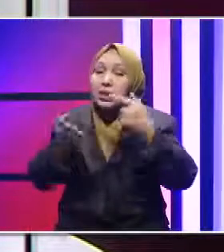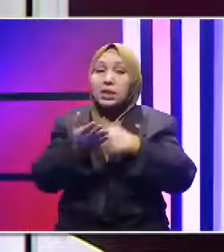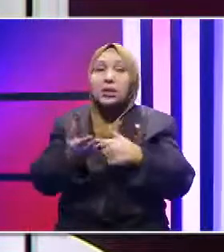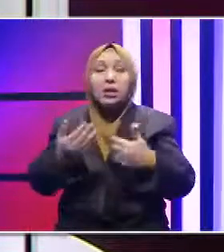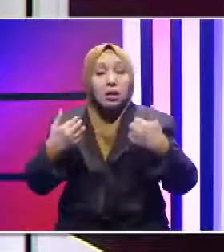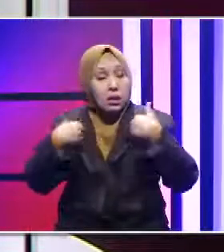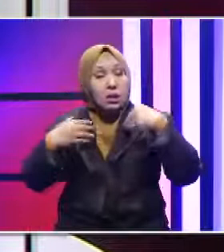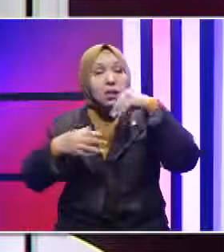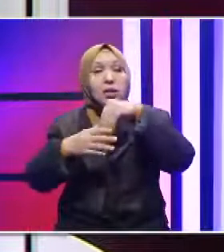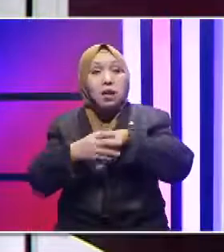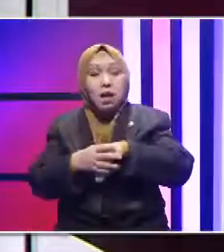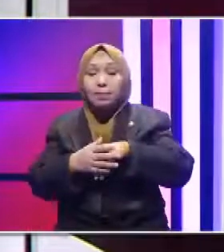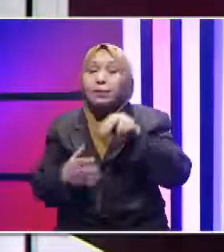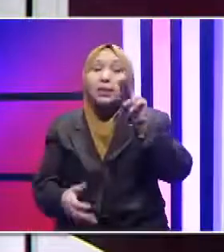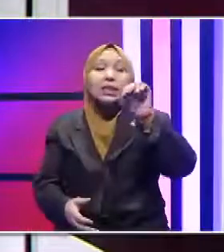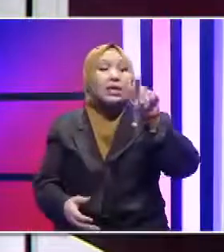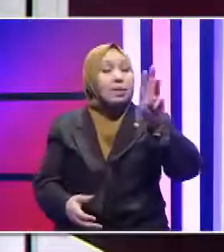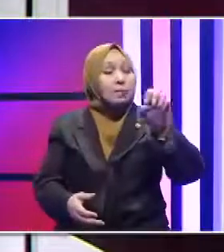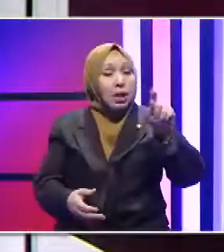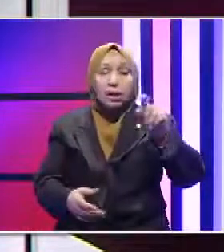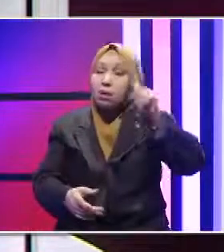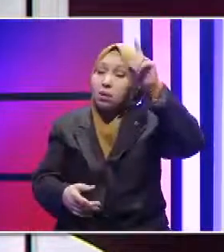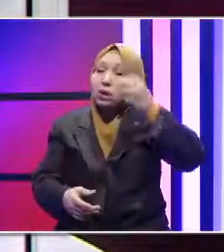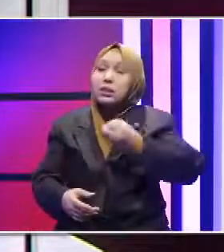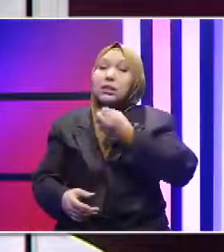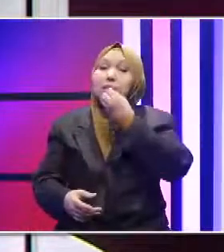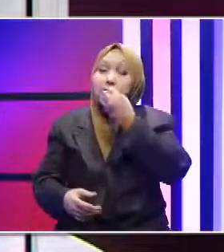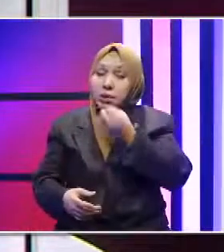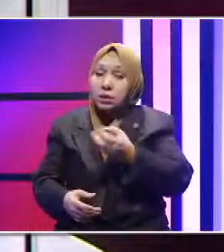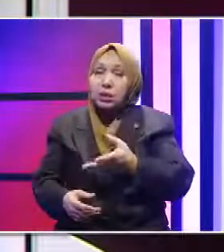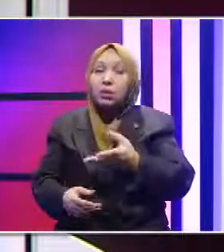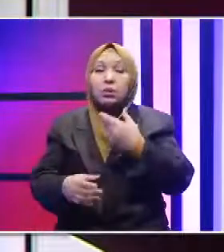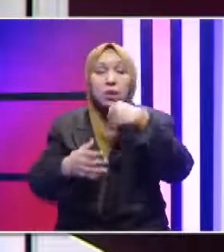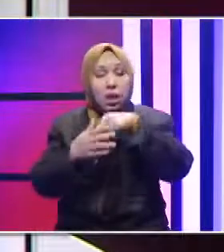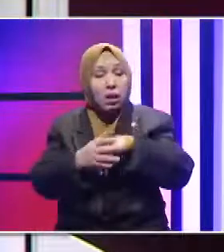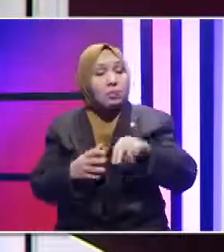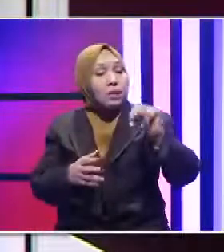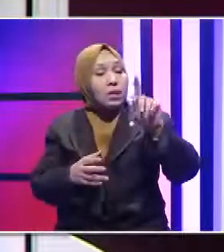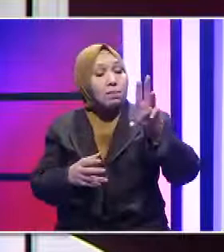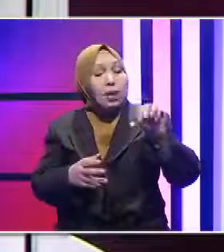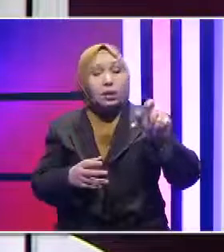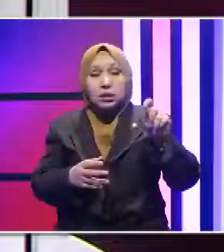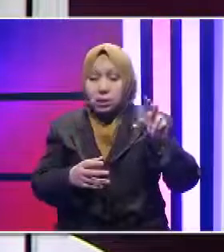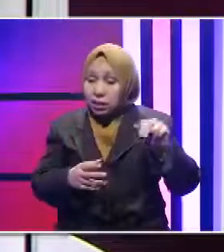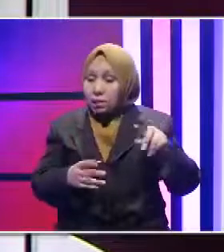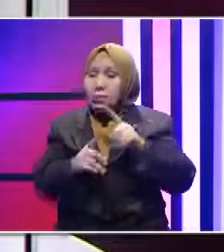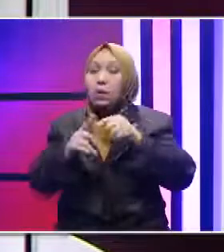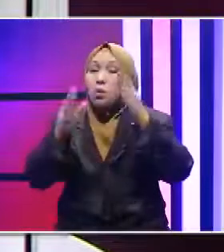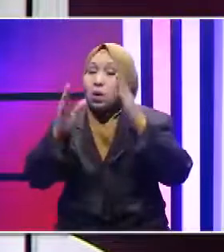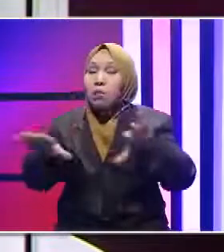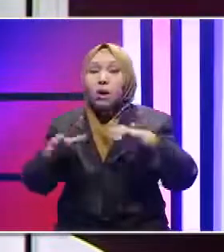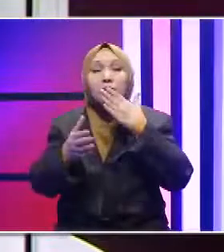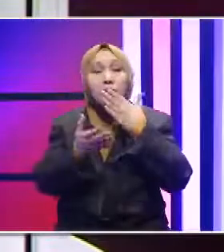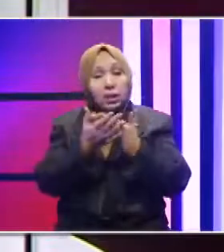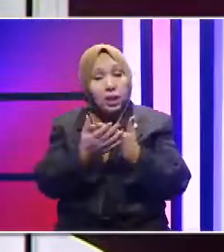berada dalam kenikmatan. Allah tak cakap kat sini jannatin naim. Allah kata dalam kenikmatan. Maksudnya apa? Maksudnya bila orang buat kebaikan